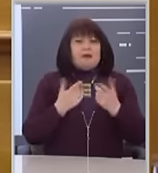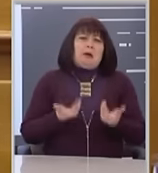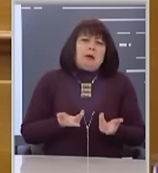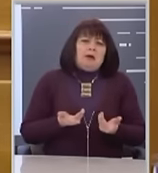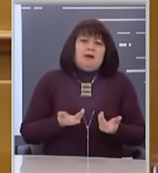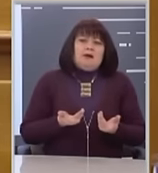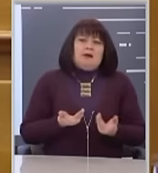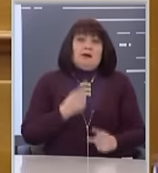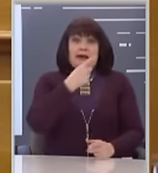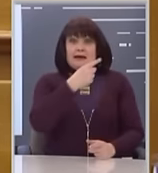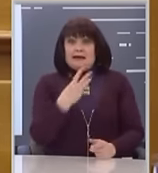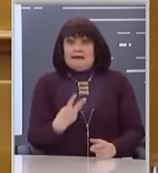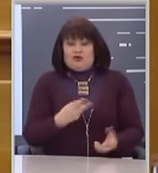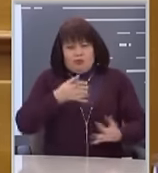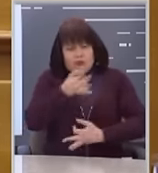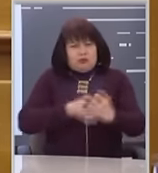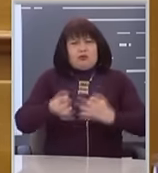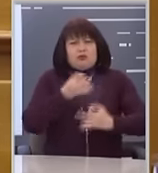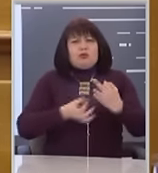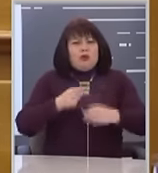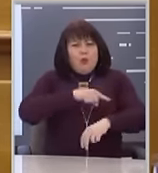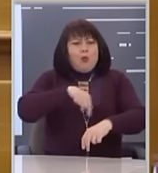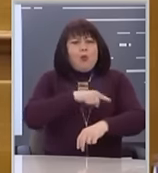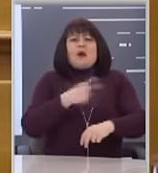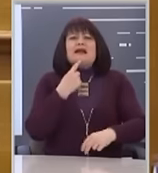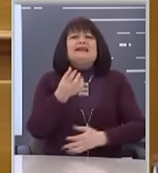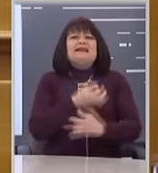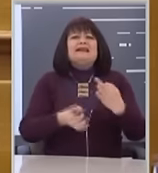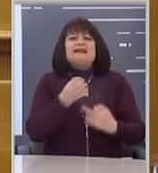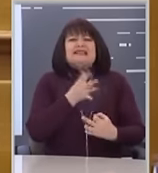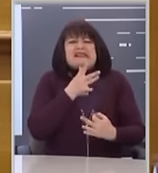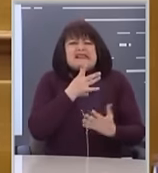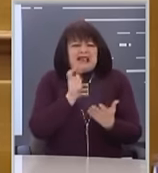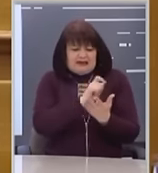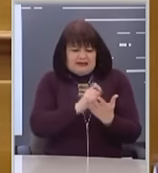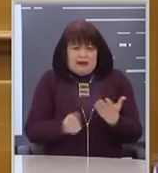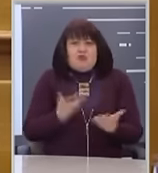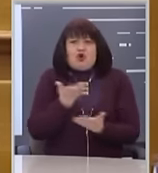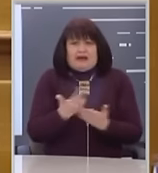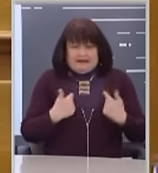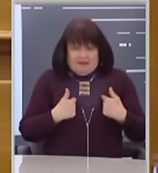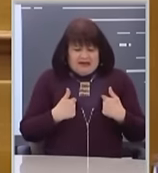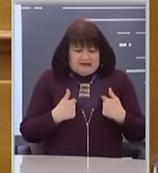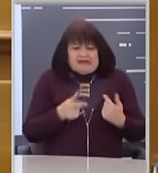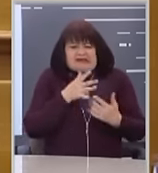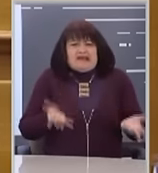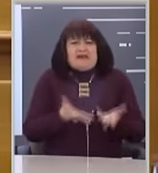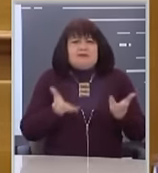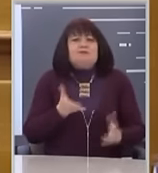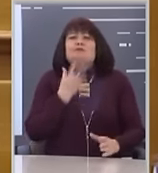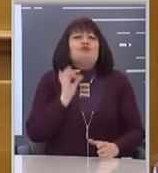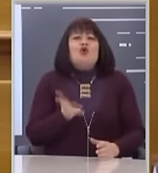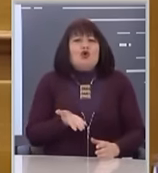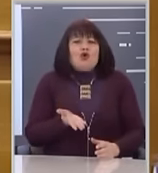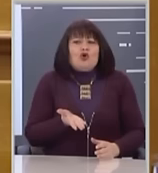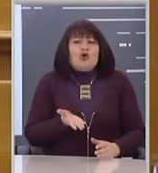το 1/3 της ομιλίας του το έφαγε για να μας εξηγεί ότι είναι πρόχειρα γραμμένη αυτή η πρόταση, καθότι μάλιστα δεν είχε